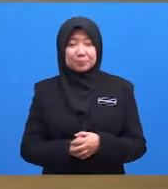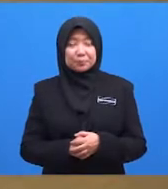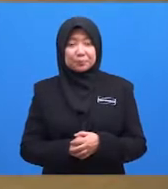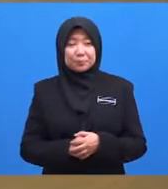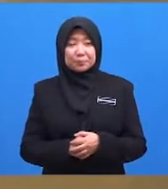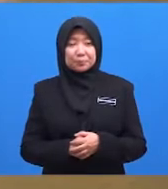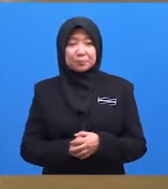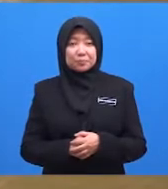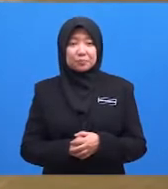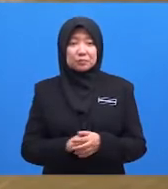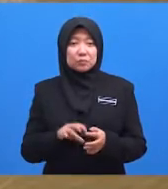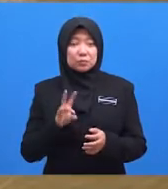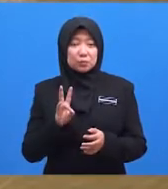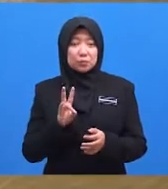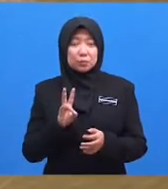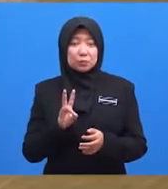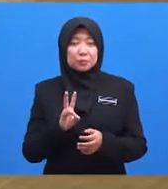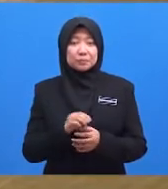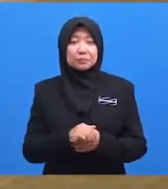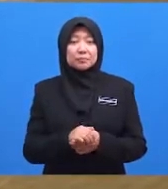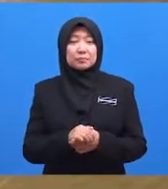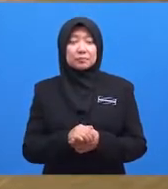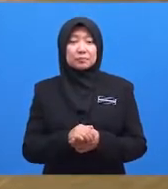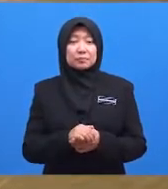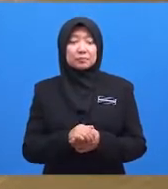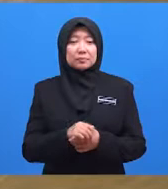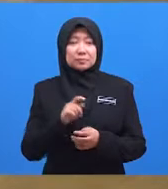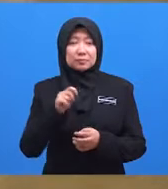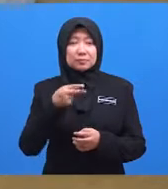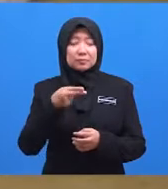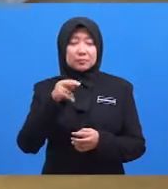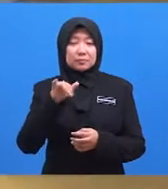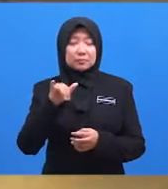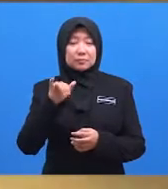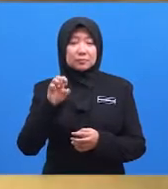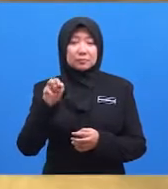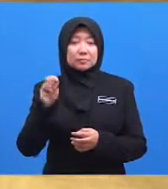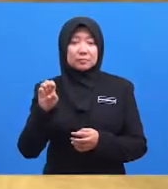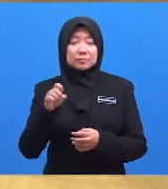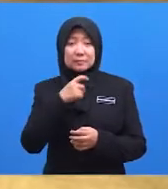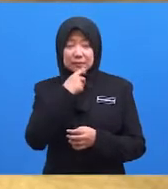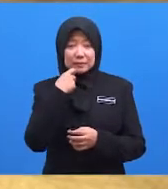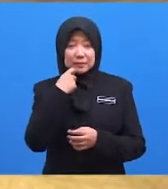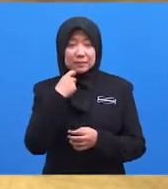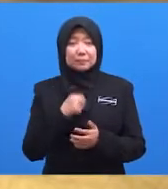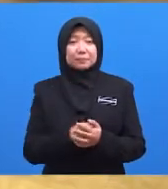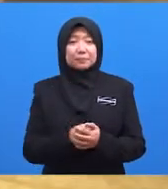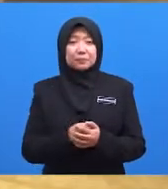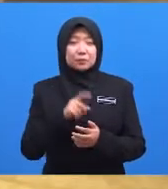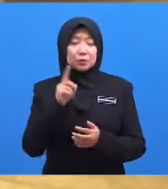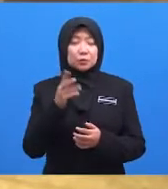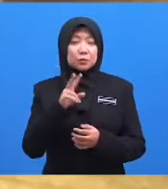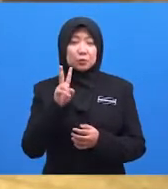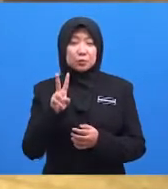Ketujuh, 1/4 camca teh atau teaspoon dry thyme. Air sekali, 1/2 camca